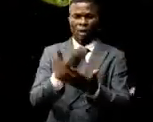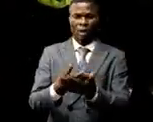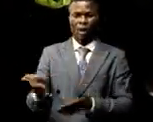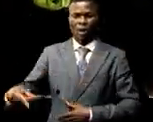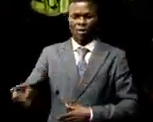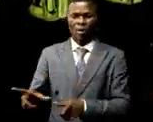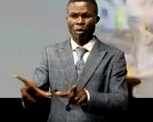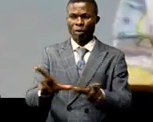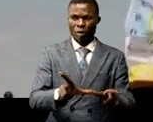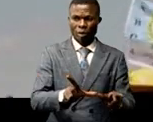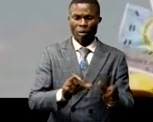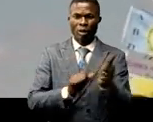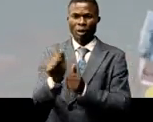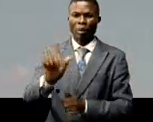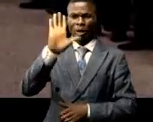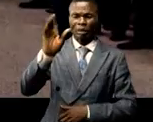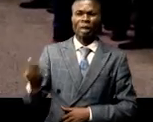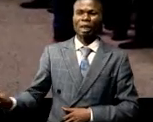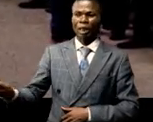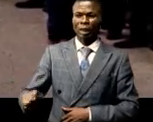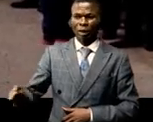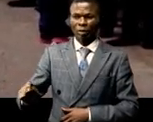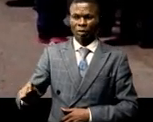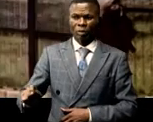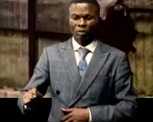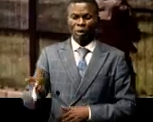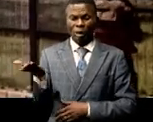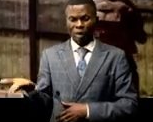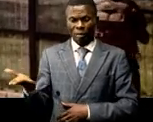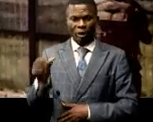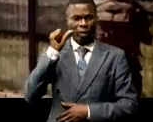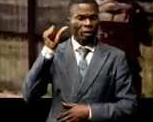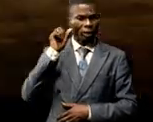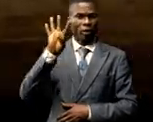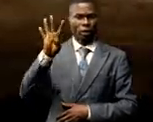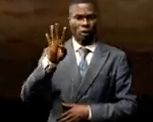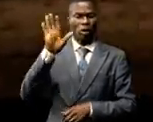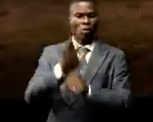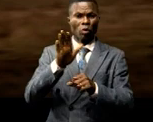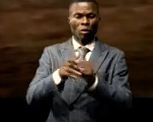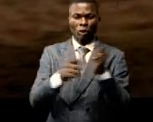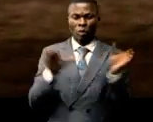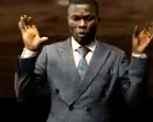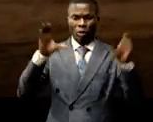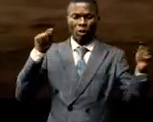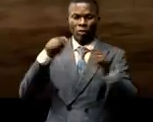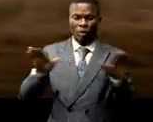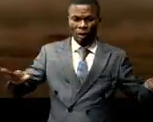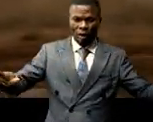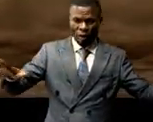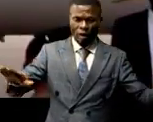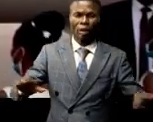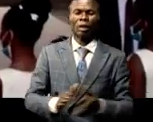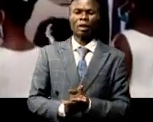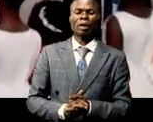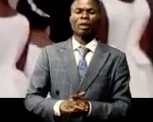les 5 territoires de la province et provoqué tôt le matin ce jeudi des mouvements de masse en direction de l'aéroport national de Kolwezi.